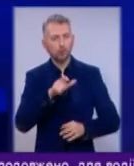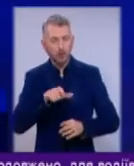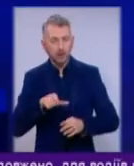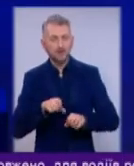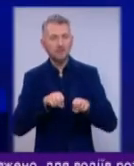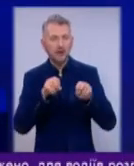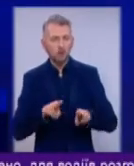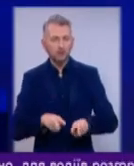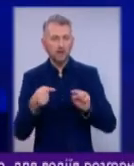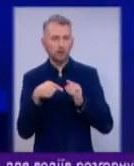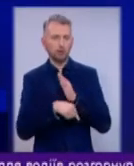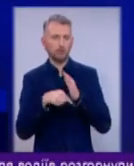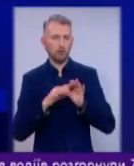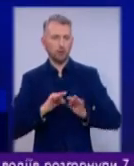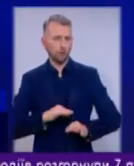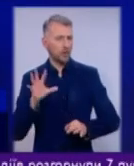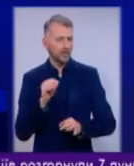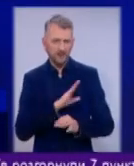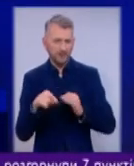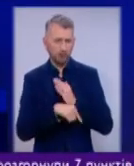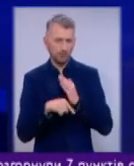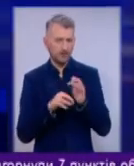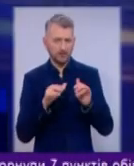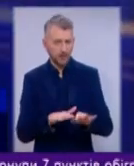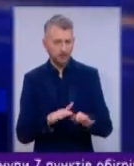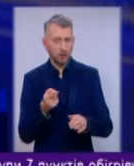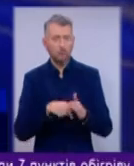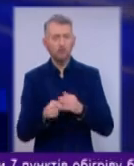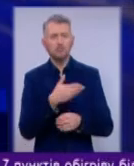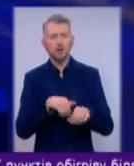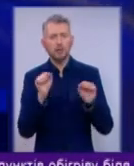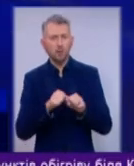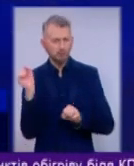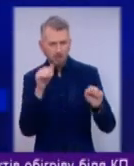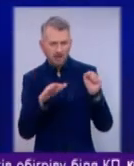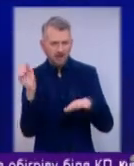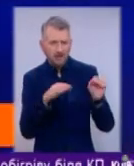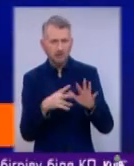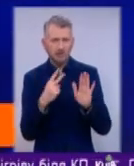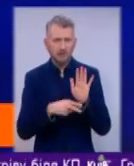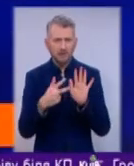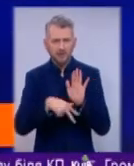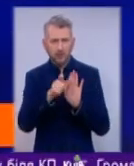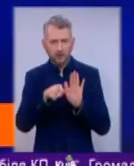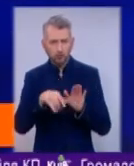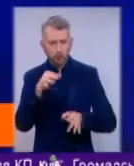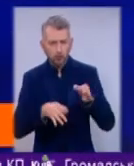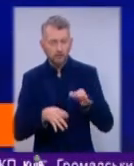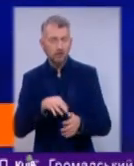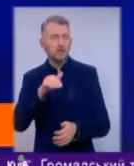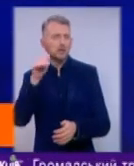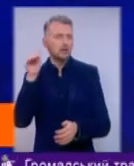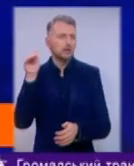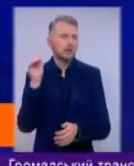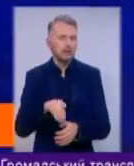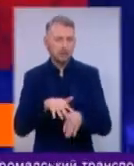спеціалізованої антикорупційної прокуратури. Це не всі корупційні справи. Тому що ми можемо закидати цих 70-80 суддів тисячами